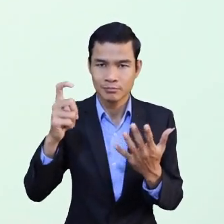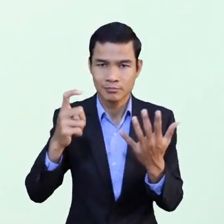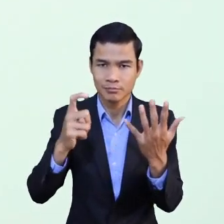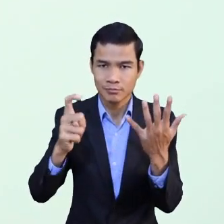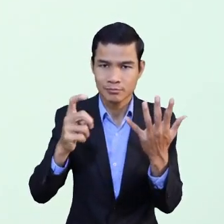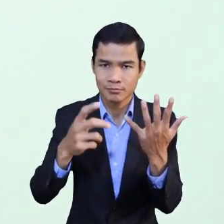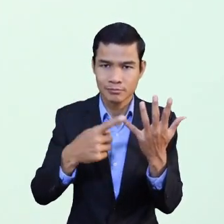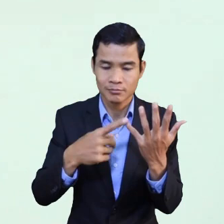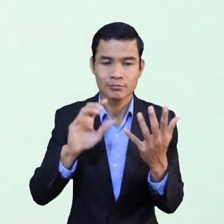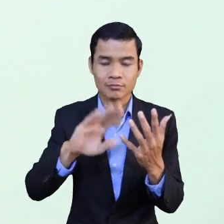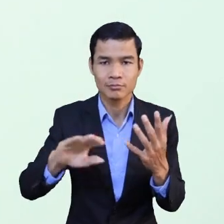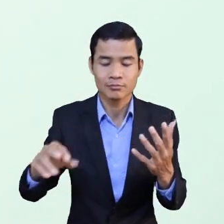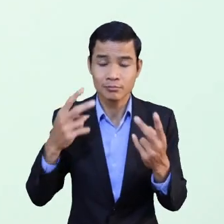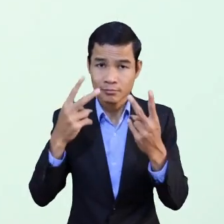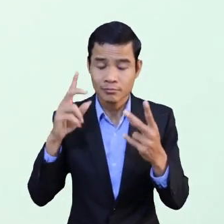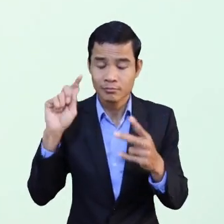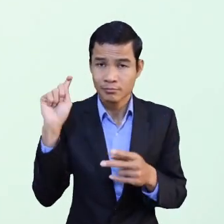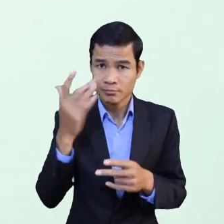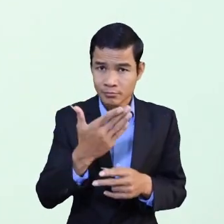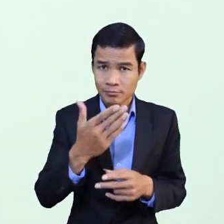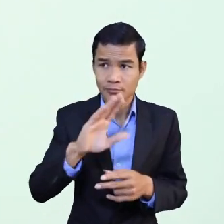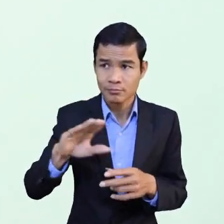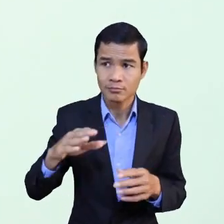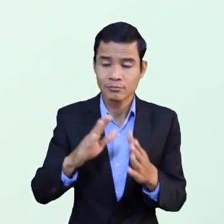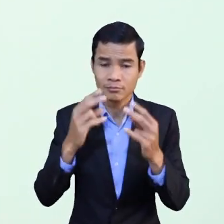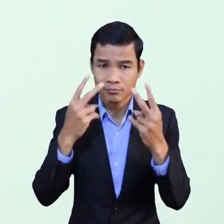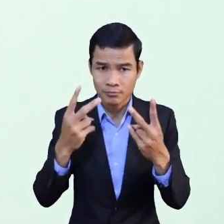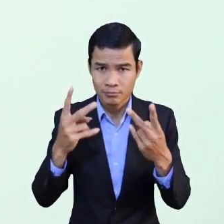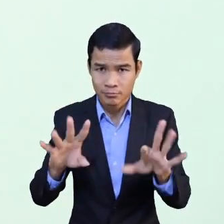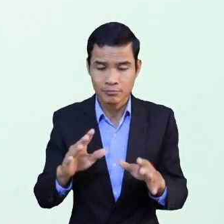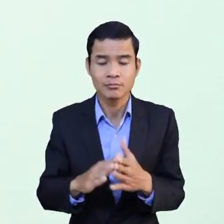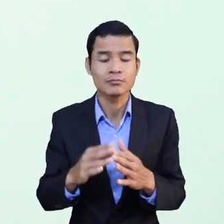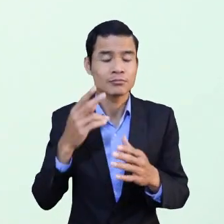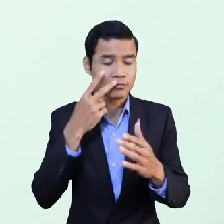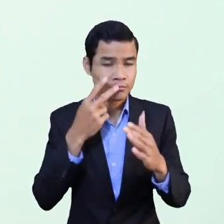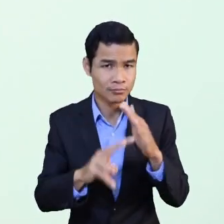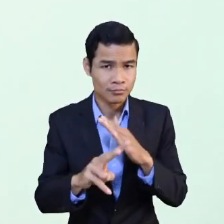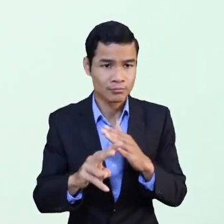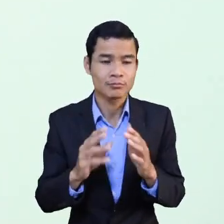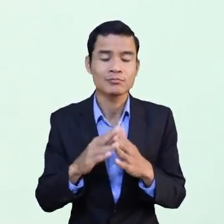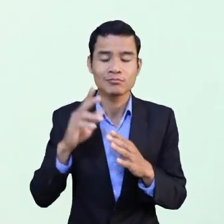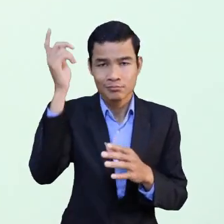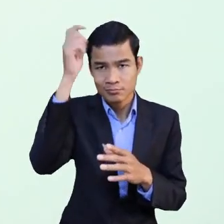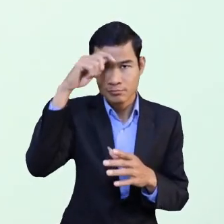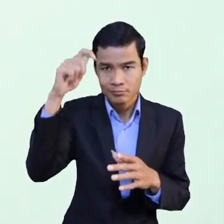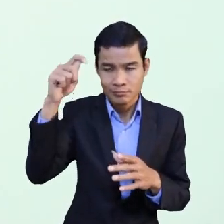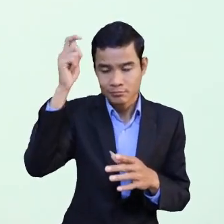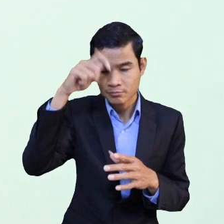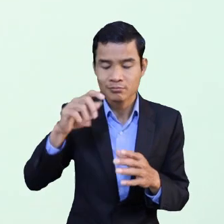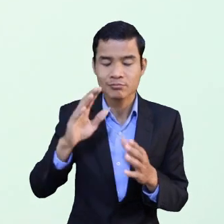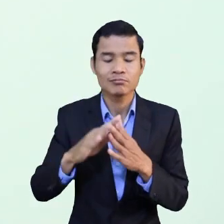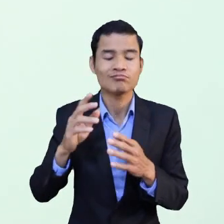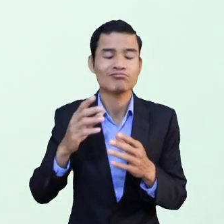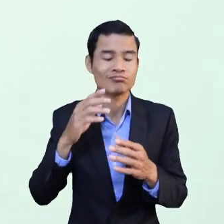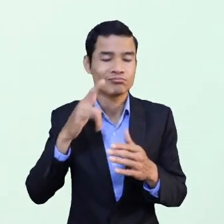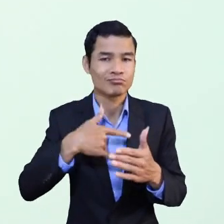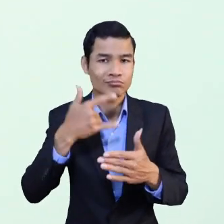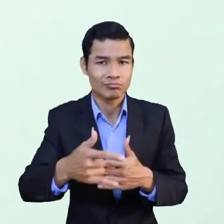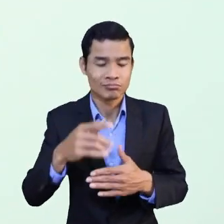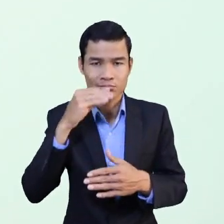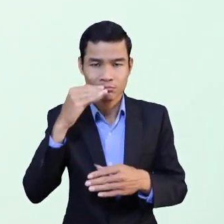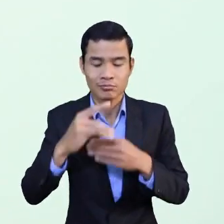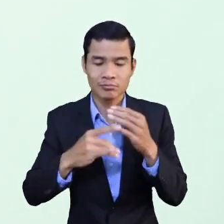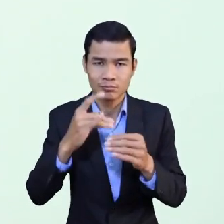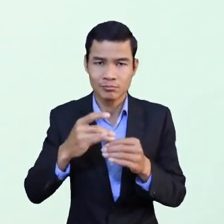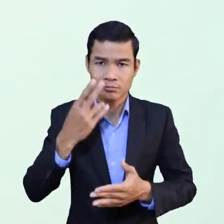ក៏បានចាឃើញចំណងជើងអត្ថបទយើងគាត់អាចទស្សន៍ទាយចាតើសាច់រឿងយើងបន្តទៀតនេះនឹងនិយាយពីអ្វី